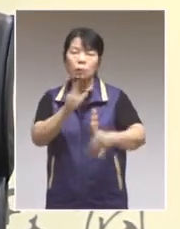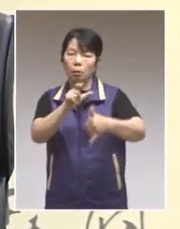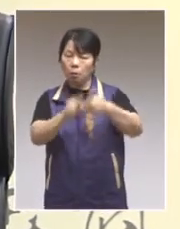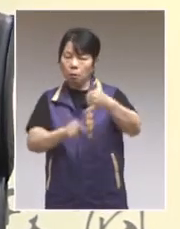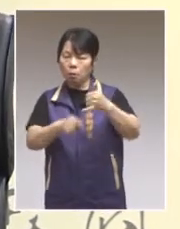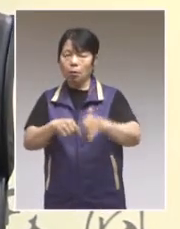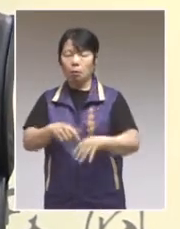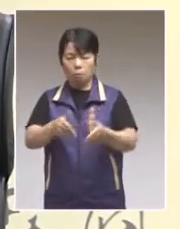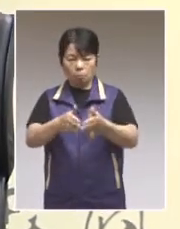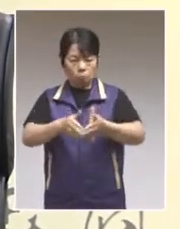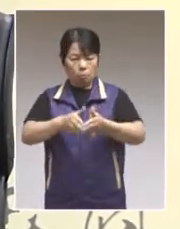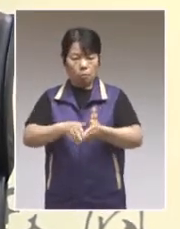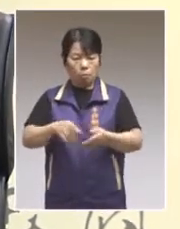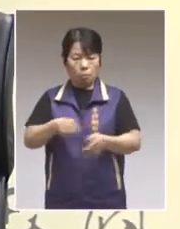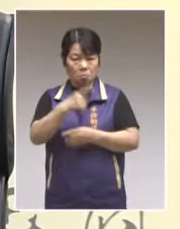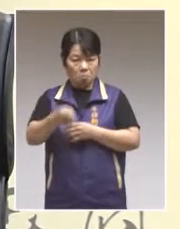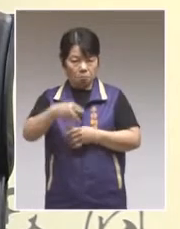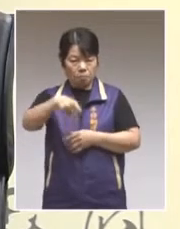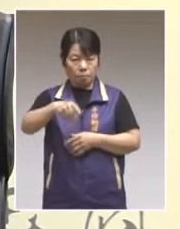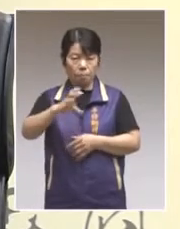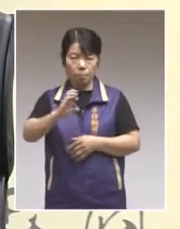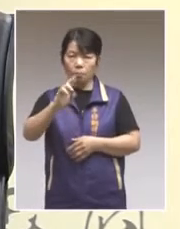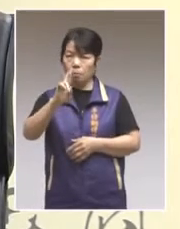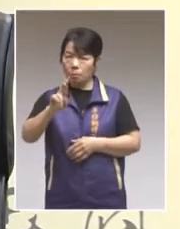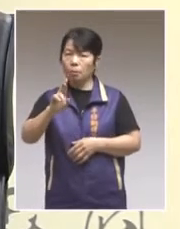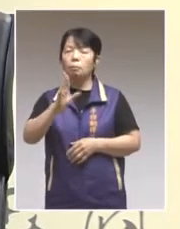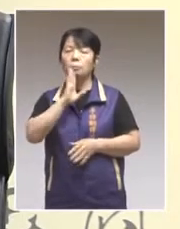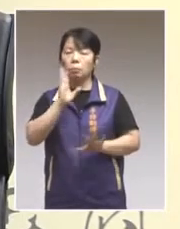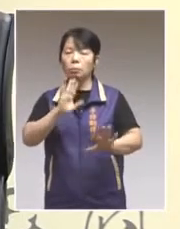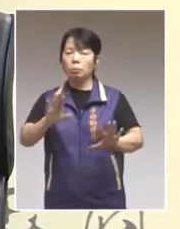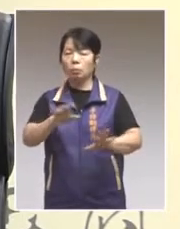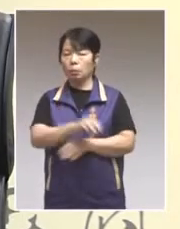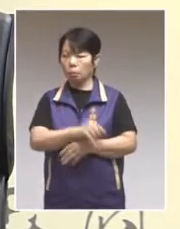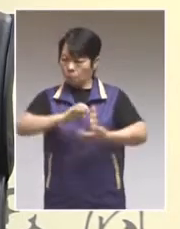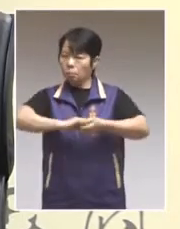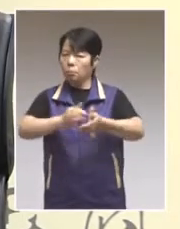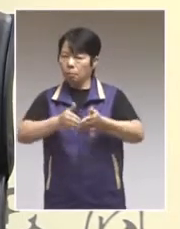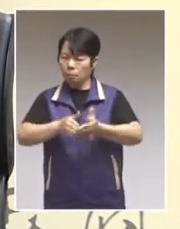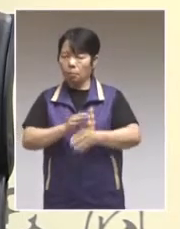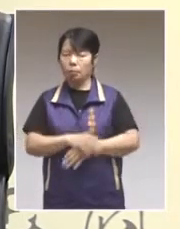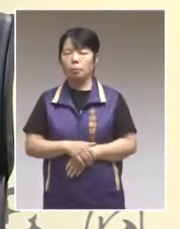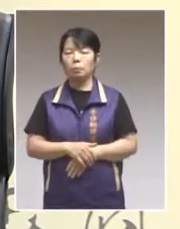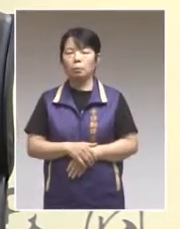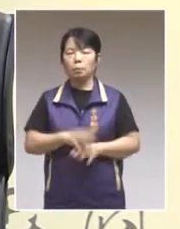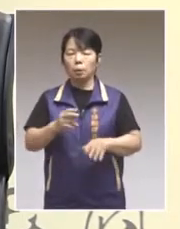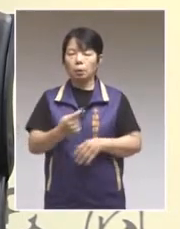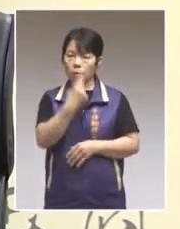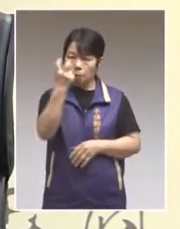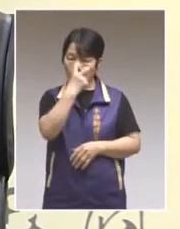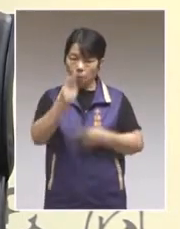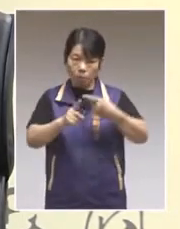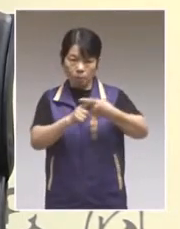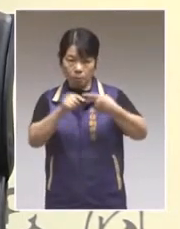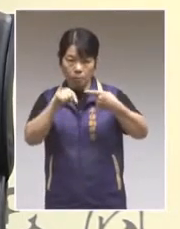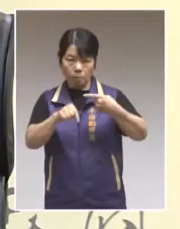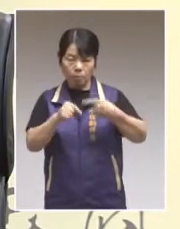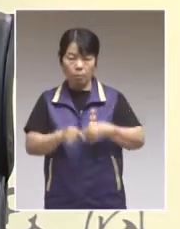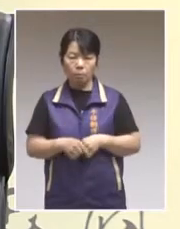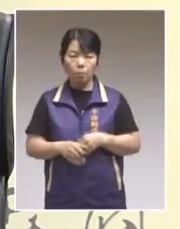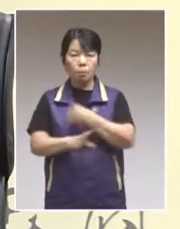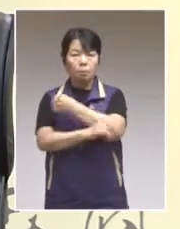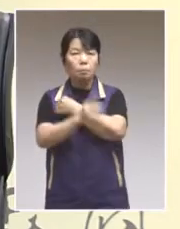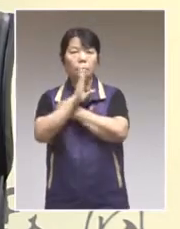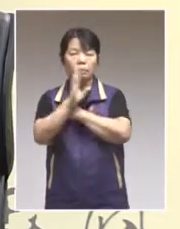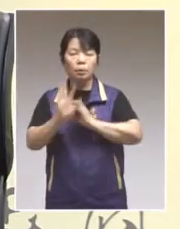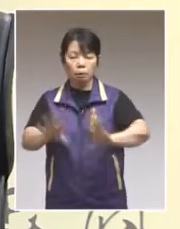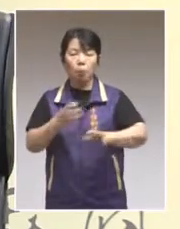才会确诊。那所以这是一个法定定义上面的不同。但是呢，我们想快筛阳性这个部分，基本上它就存